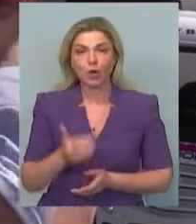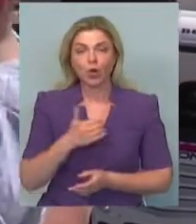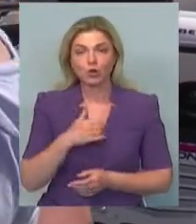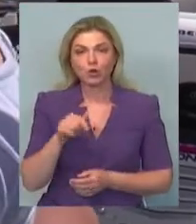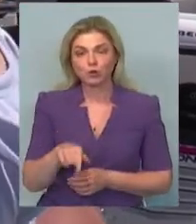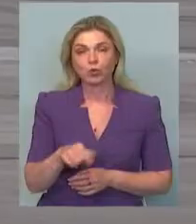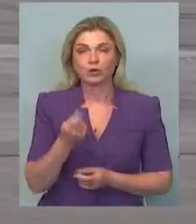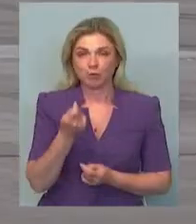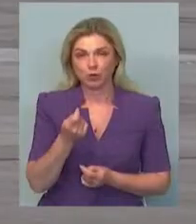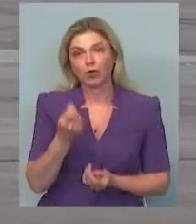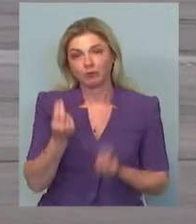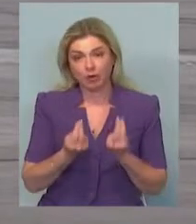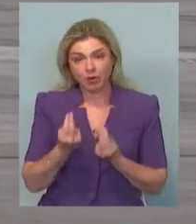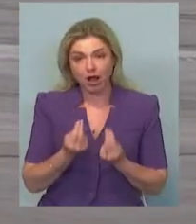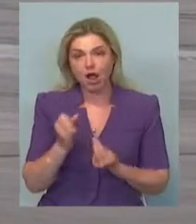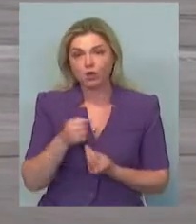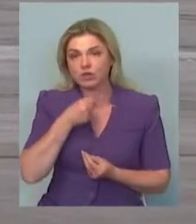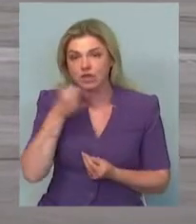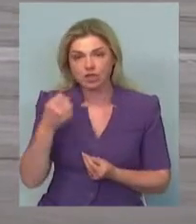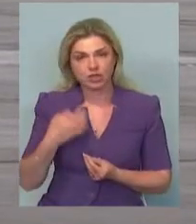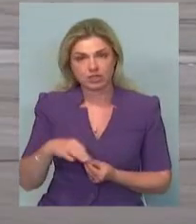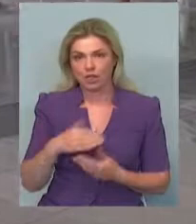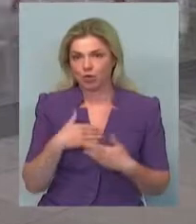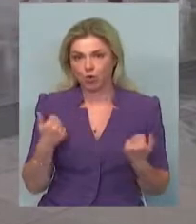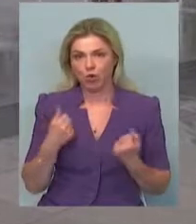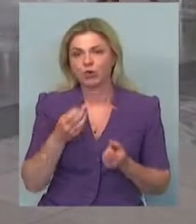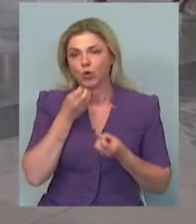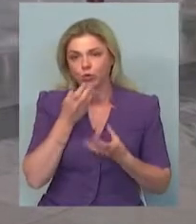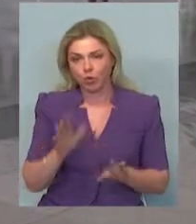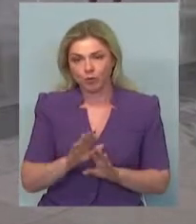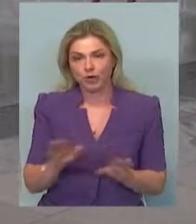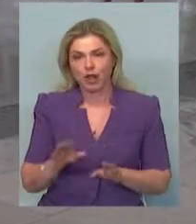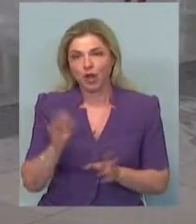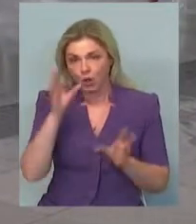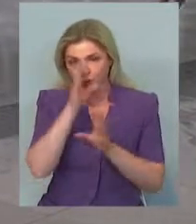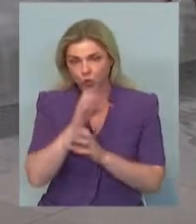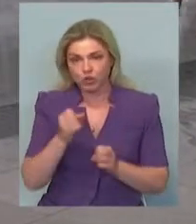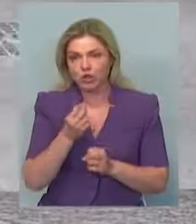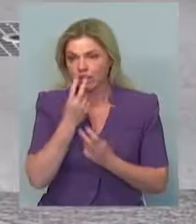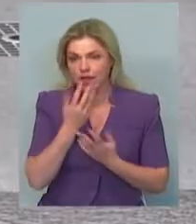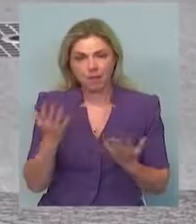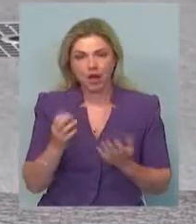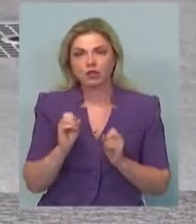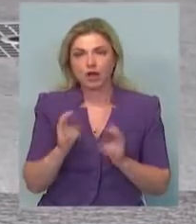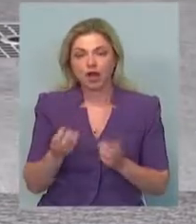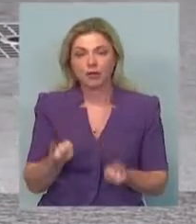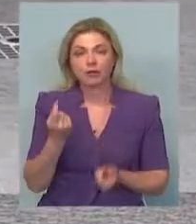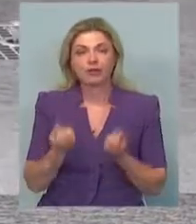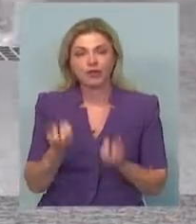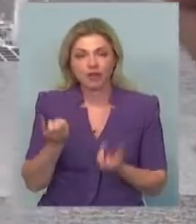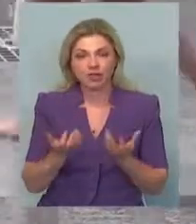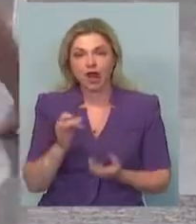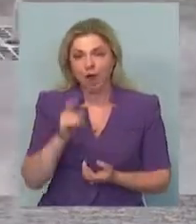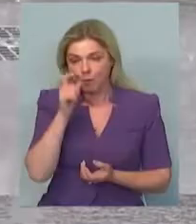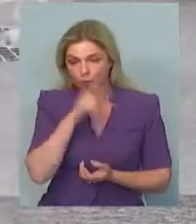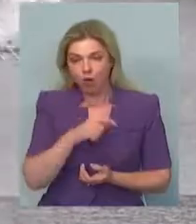хотіли поплюхатися, але старший син не захотів. І добре. Красиво, звичайно, вночі не бачила, як світиться. Але те, що поганої якості вода і